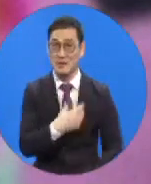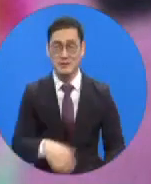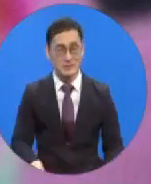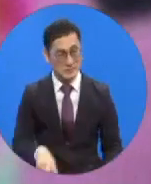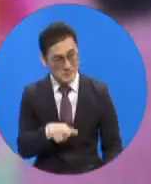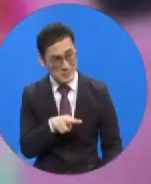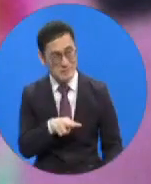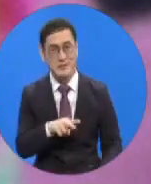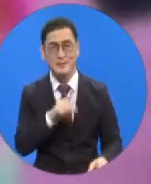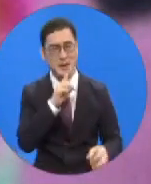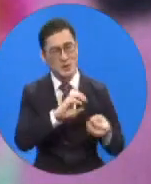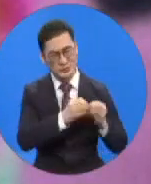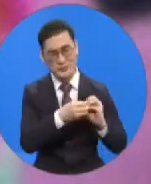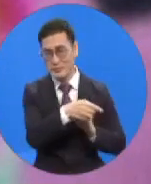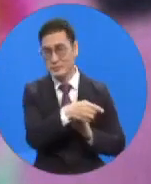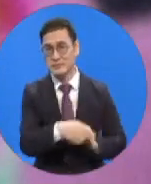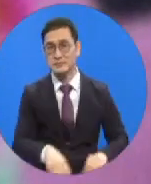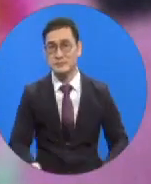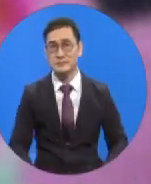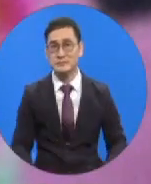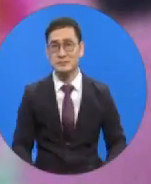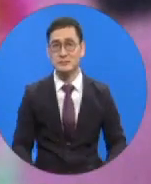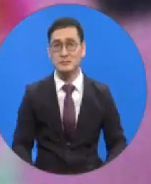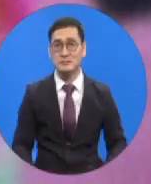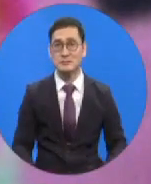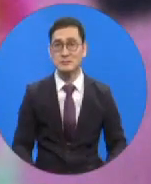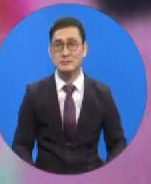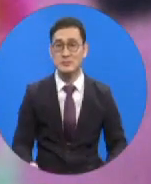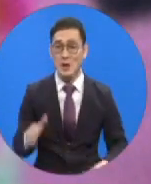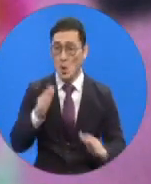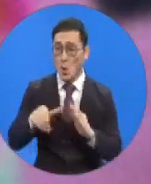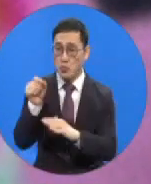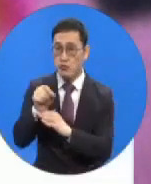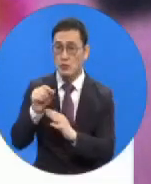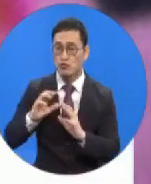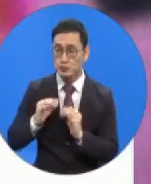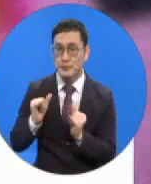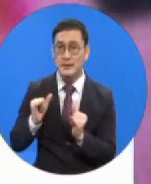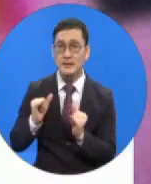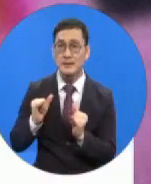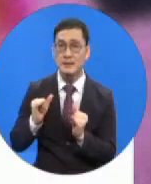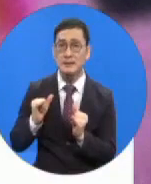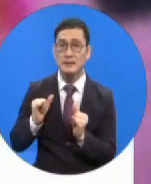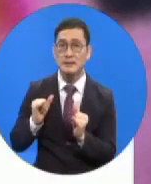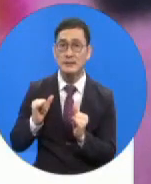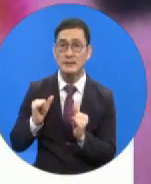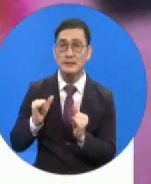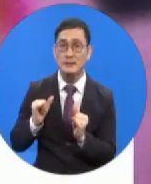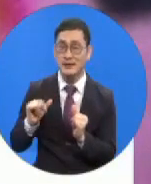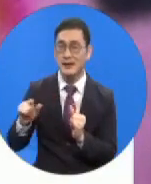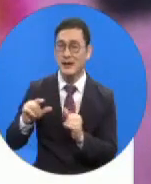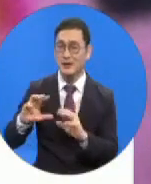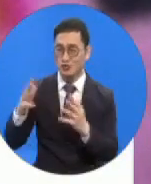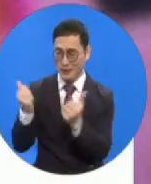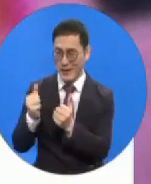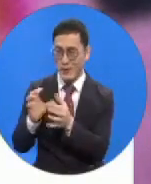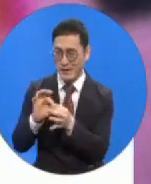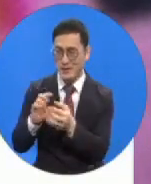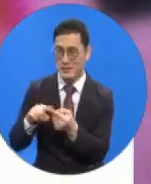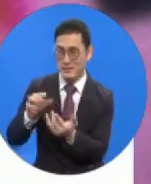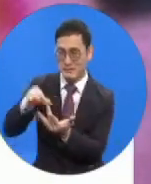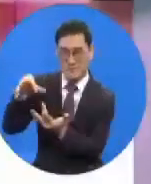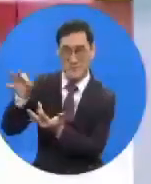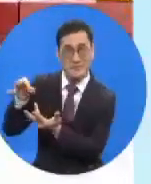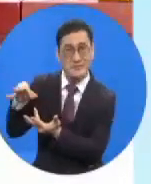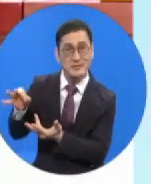뭐냐면은 선출직 공무원이라는 거는 국민이 뽑는 거 아닙니까? 근데 사법집행 책임자들이 어떤 정관예우를 방지하기 위해서